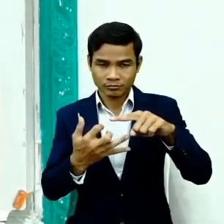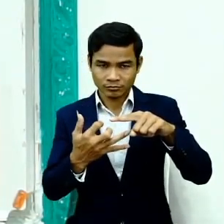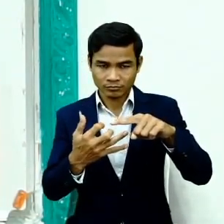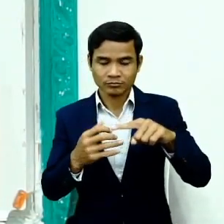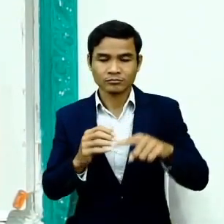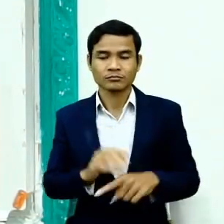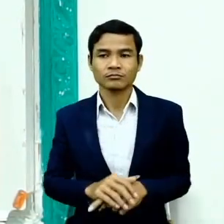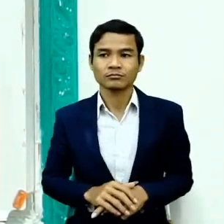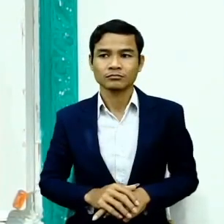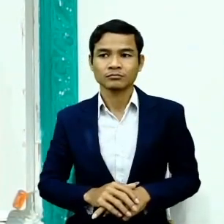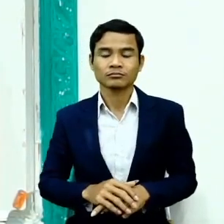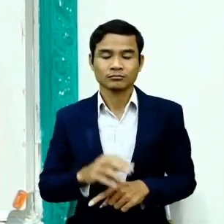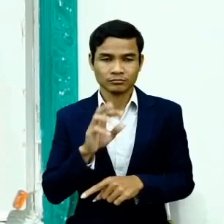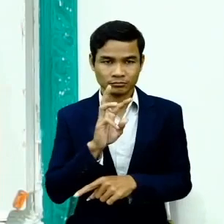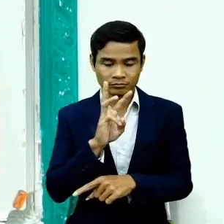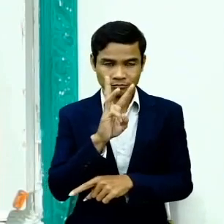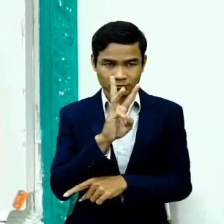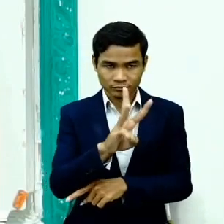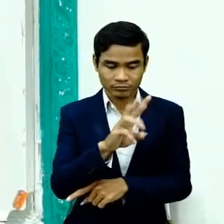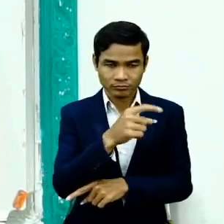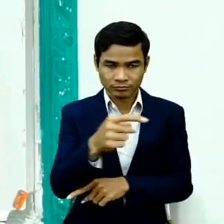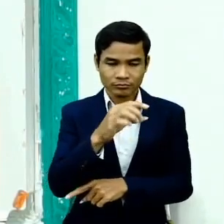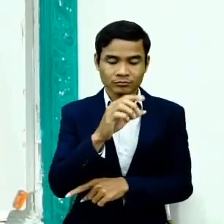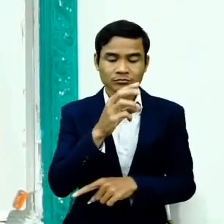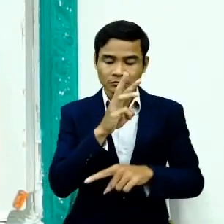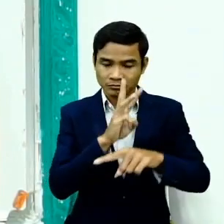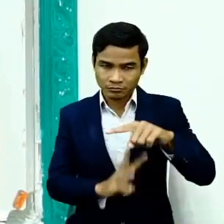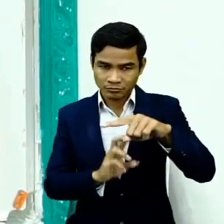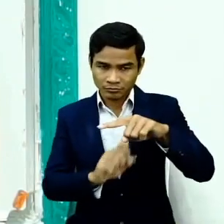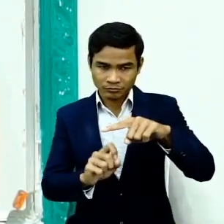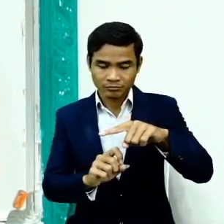bì bấy khi miên là vậy đó tùm lẹ chó